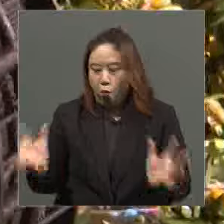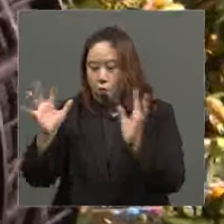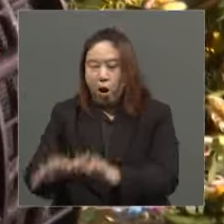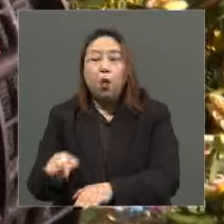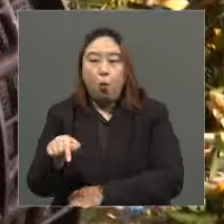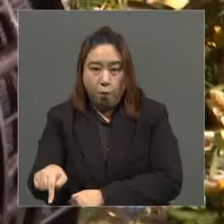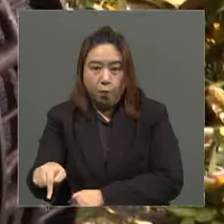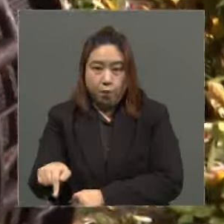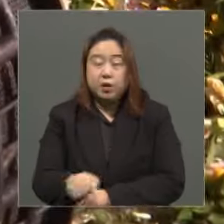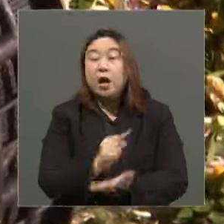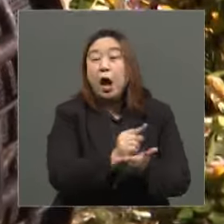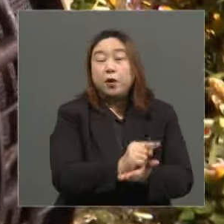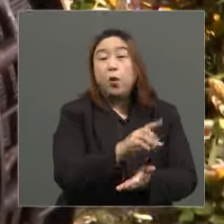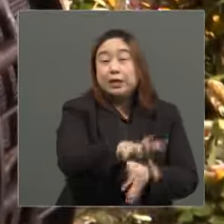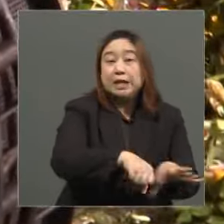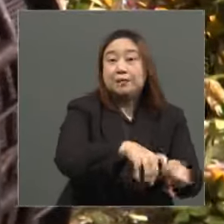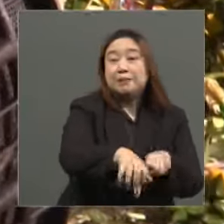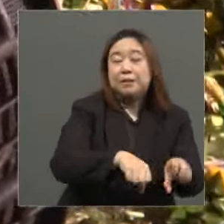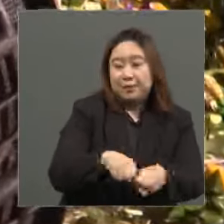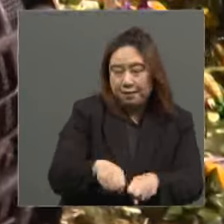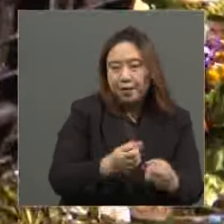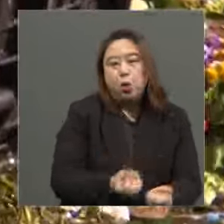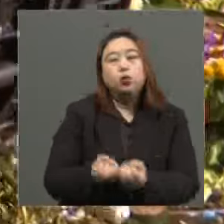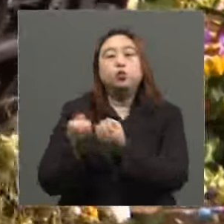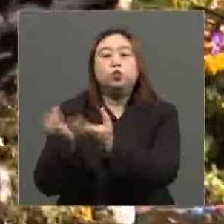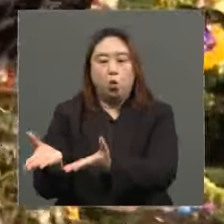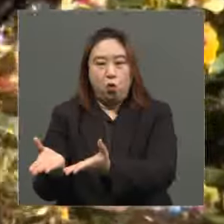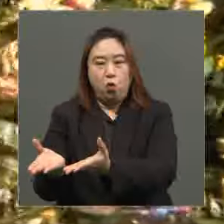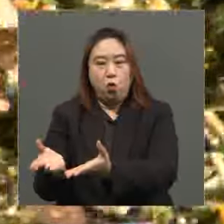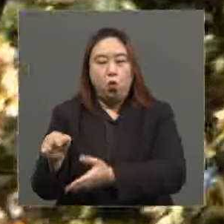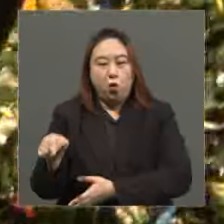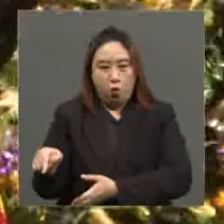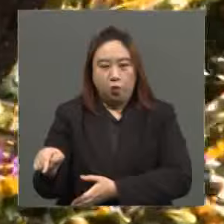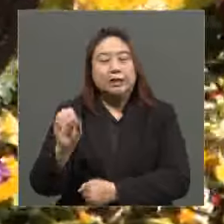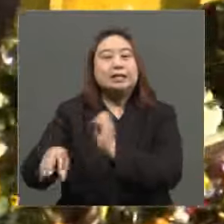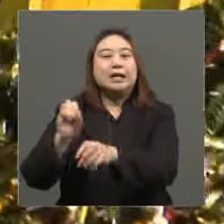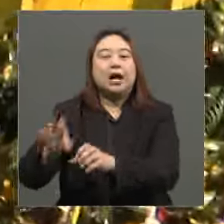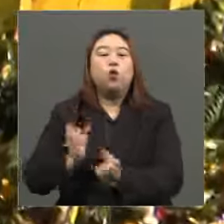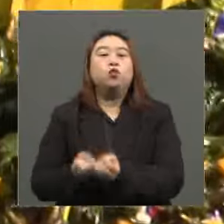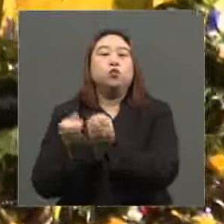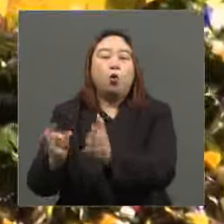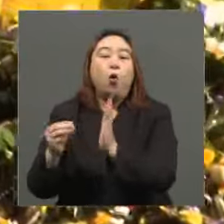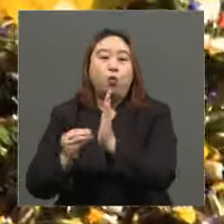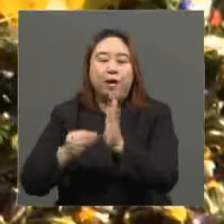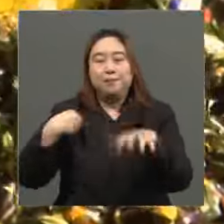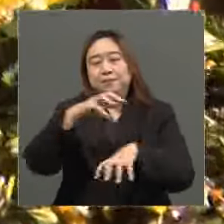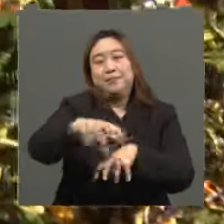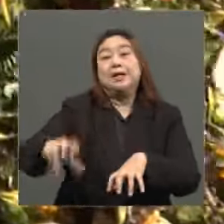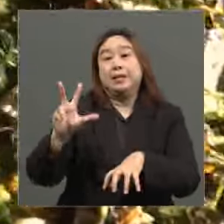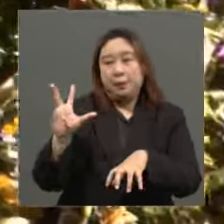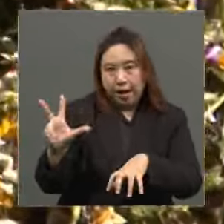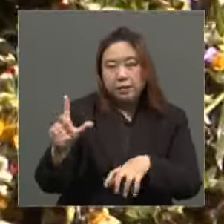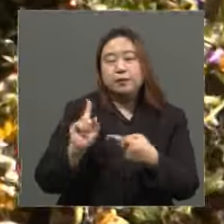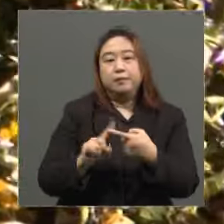ที่จัดเก็บในพื้นที่อื่นๆเจ้าหน้าที่ก็จะจัดเก็บนะคะไปส่งสถานีขนถ่ายมูลฝอยของกรุงเทพ3แห่งด้วยกันประกอบด้